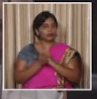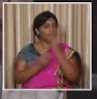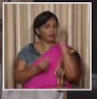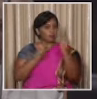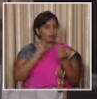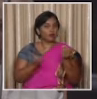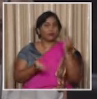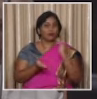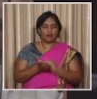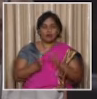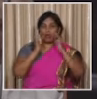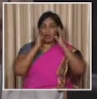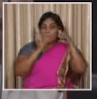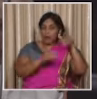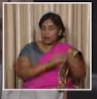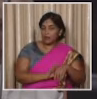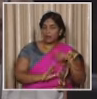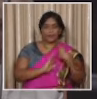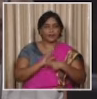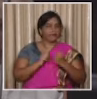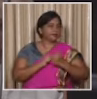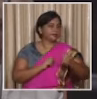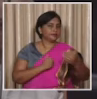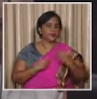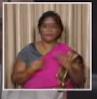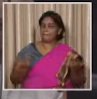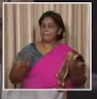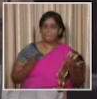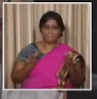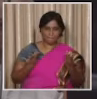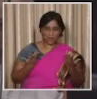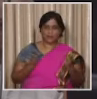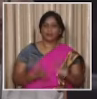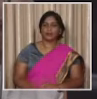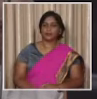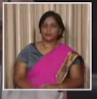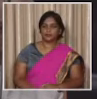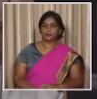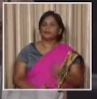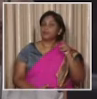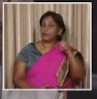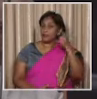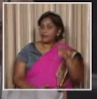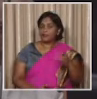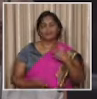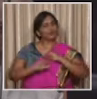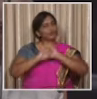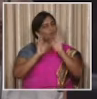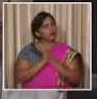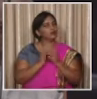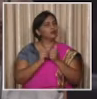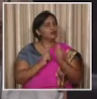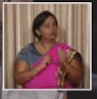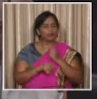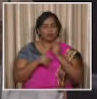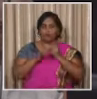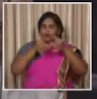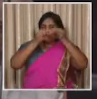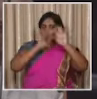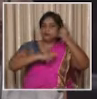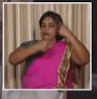දීමෙන් නැවත අපායකට රට ඇද දමන්න අපට බැහැ. ඒ නිසා අප සියල්ල සිදු කරන්නේ